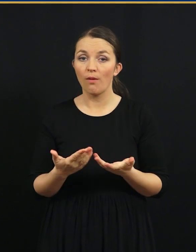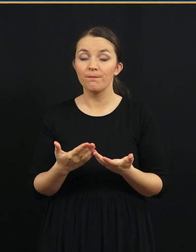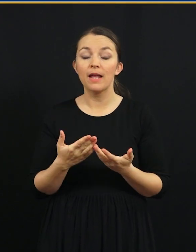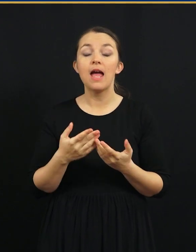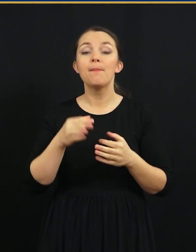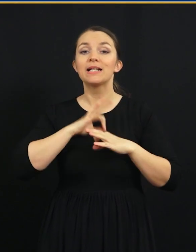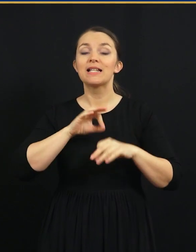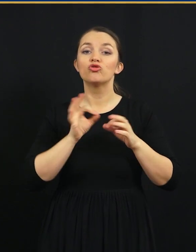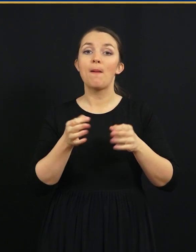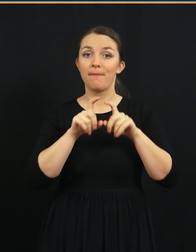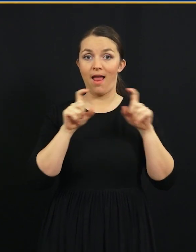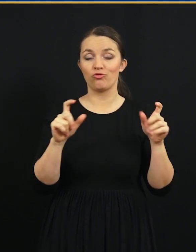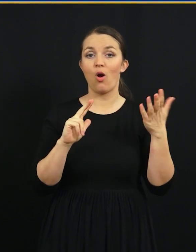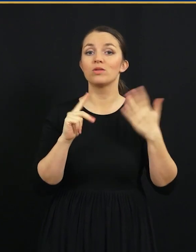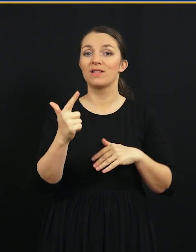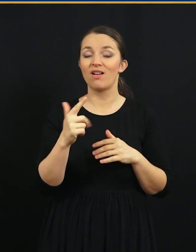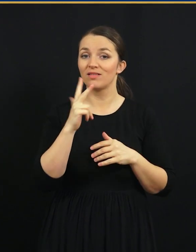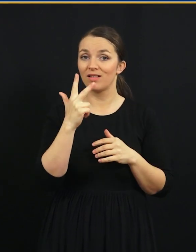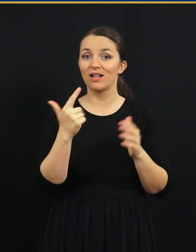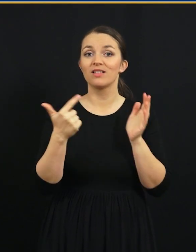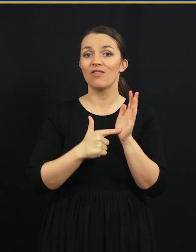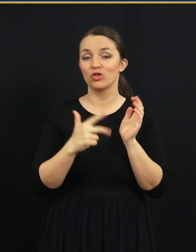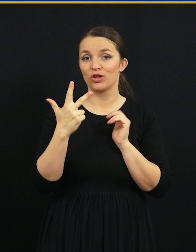kritično. Predsedniška palača,